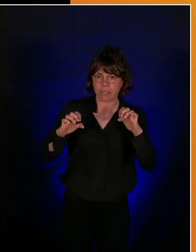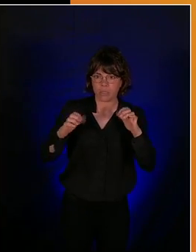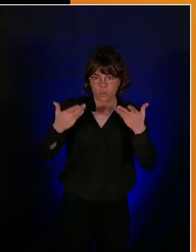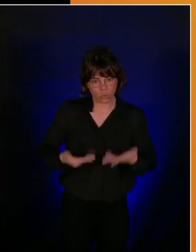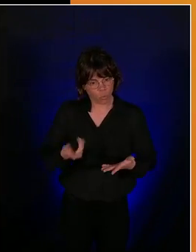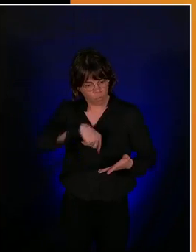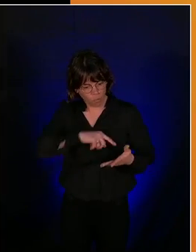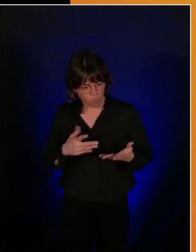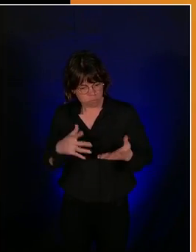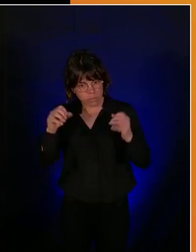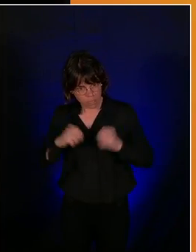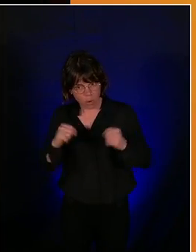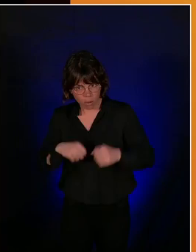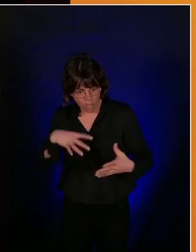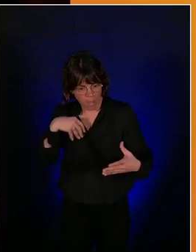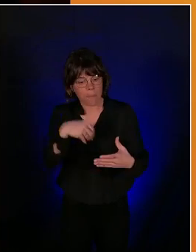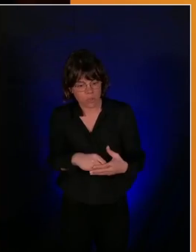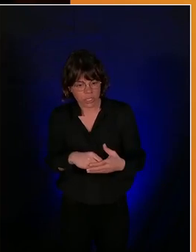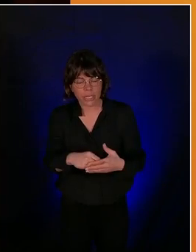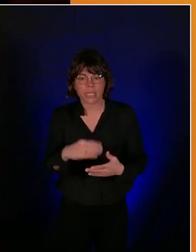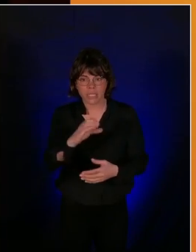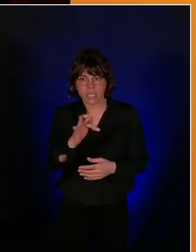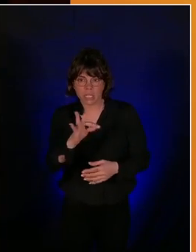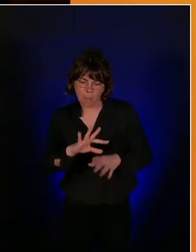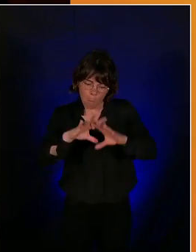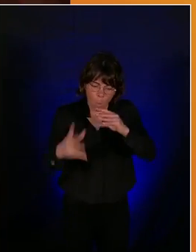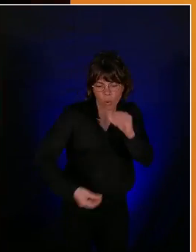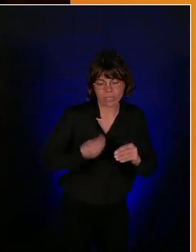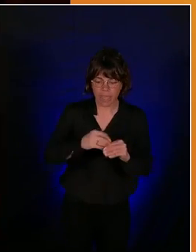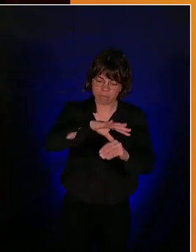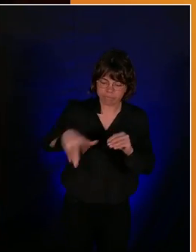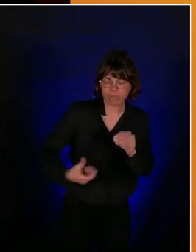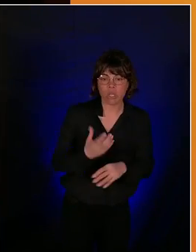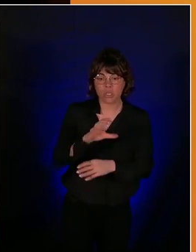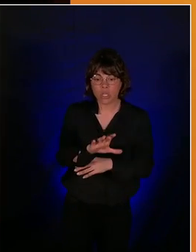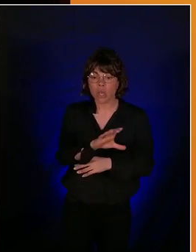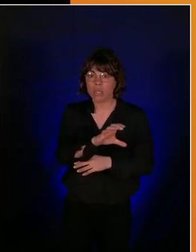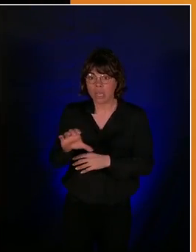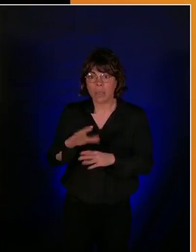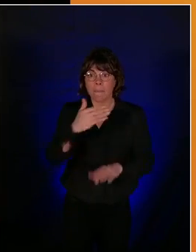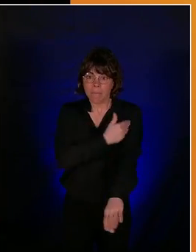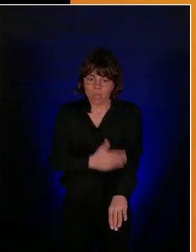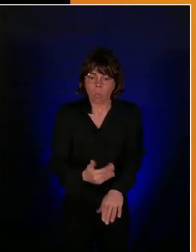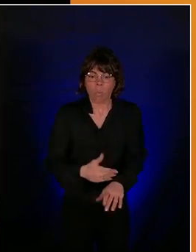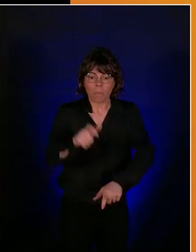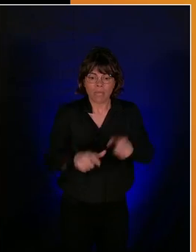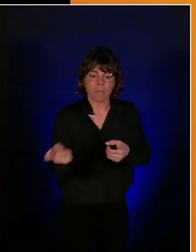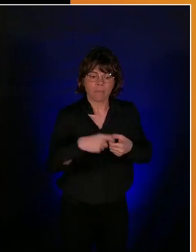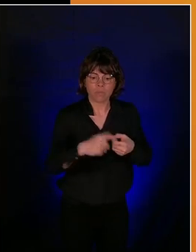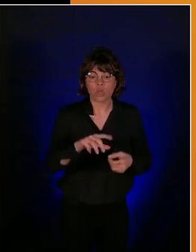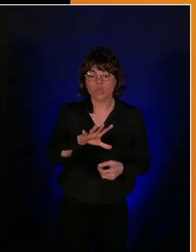s'engage à se rapprocher de la fédération syndicale mondiale représentant 105 millions d'affiliés dans 103 pays pour